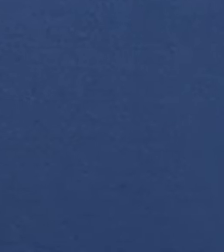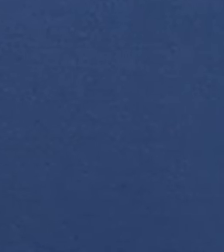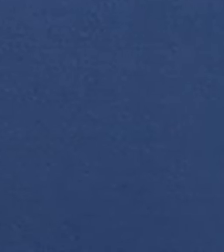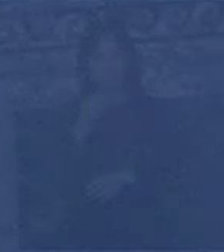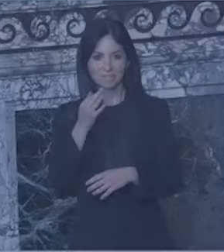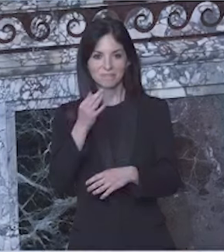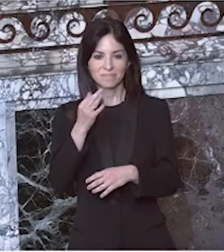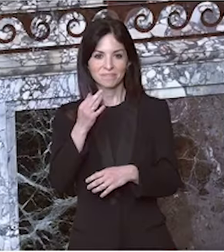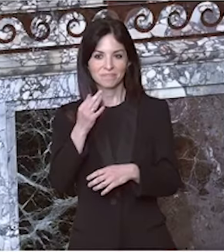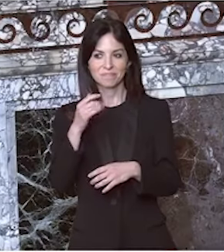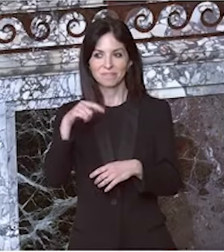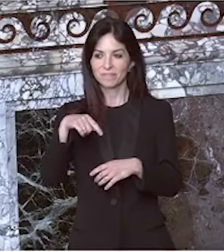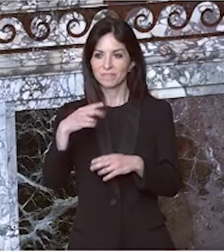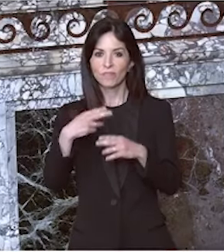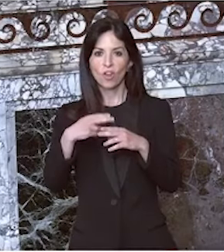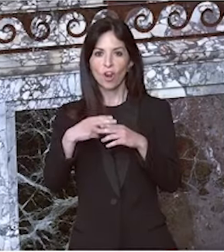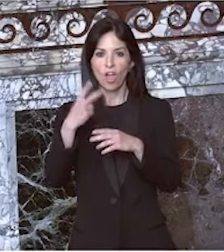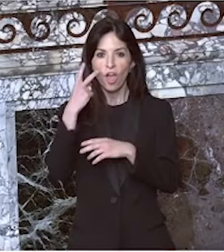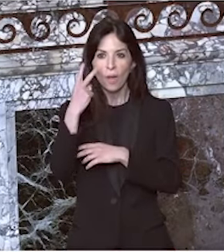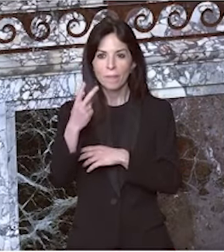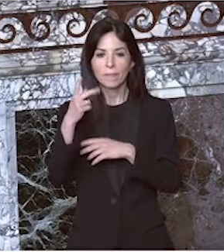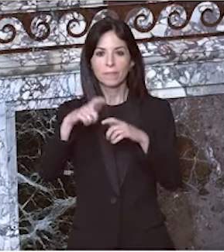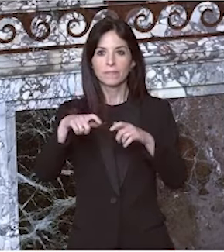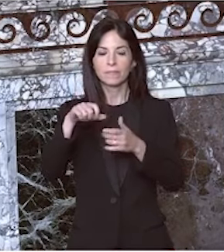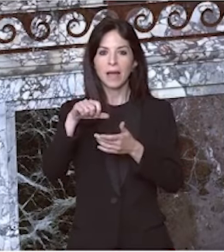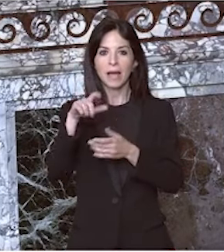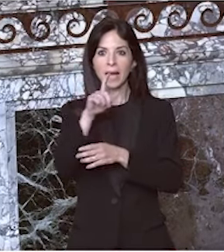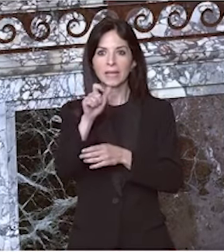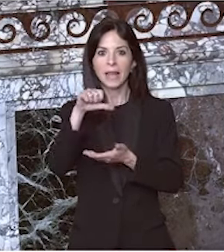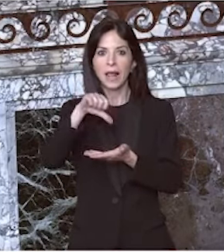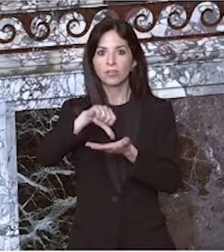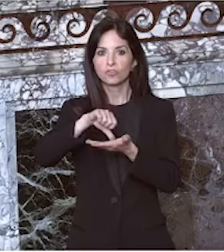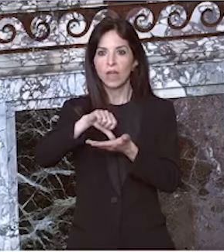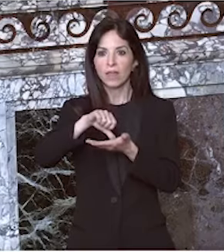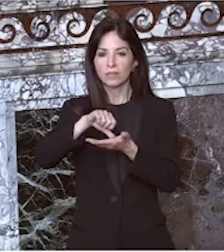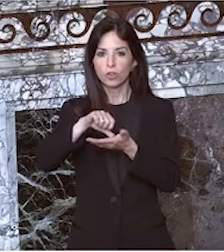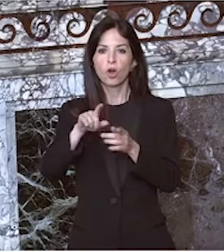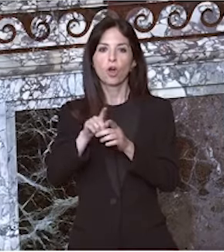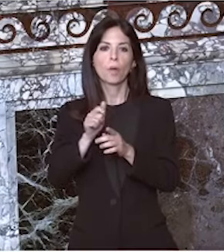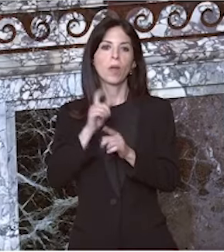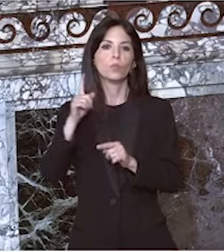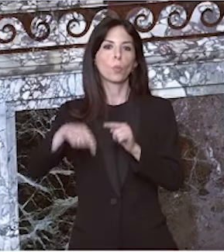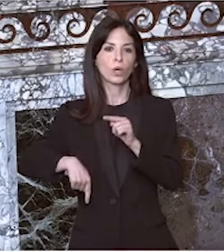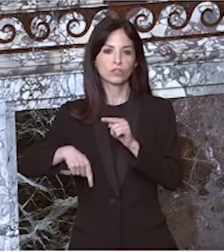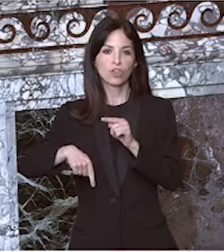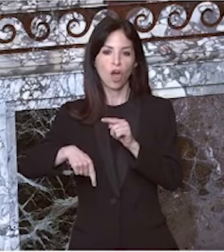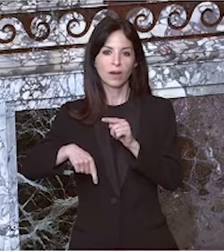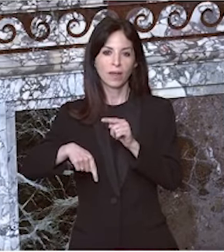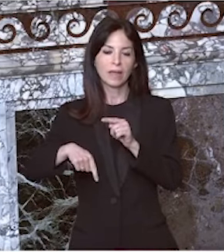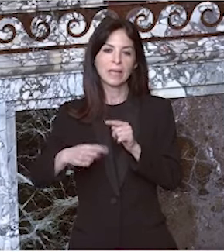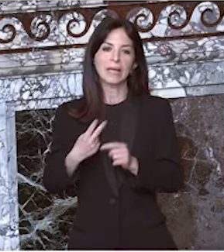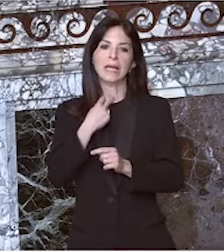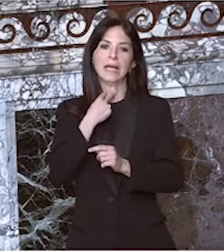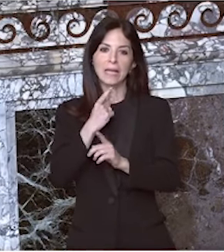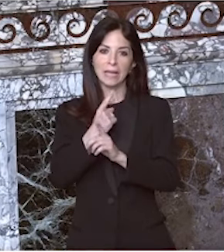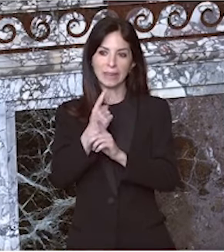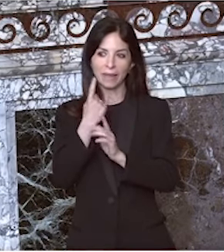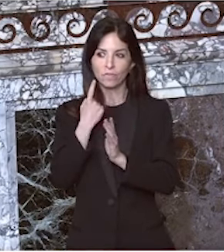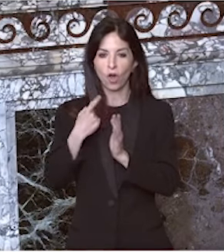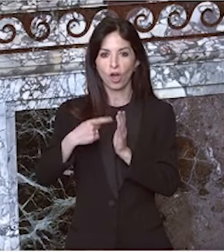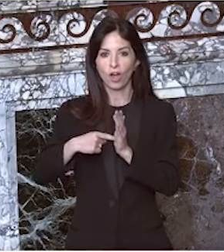con una bella vista di Roma, con la Banca d'Italia al centro, un po' di autopromozione, a me spetta adesso riportarvi con i piedi per terra